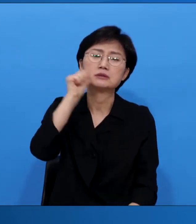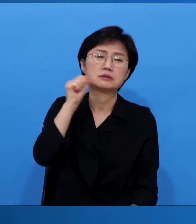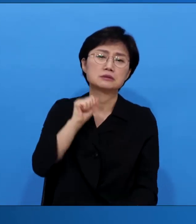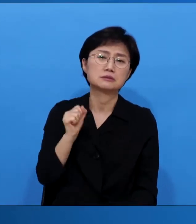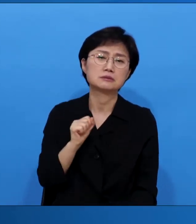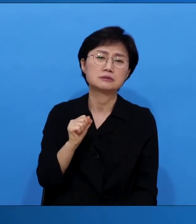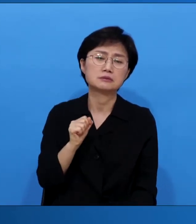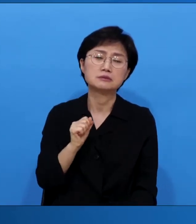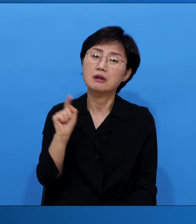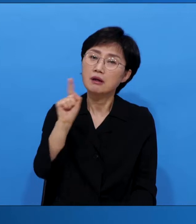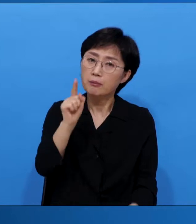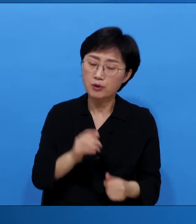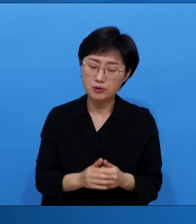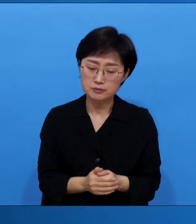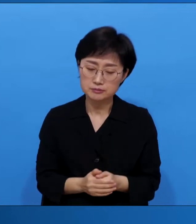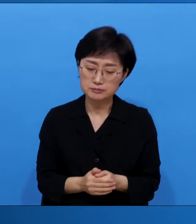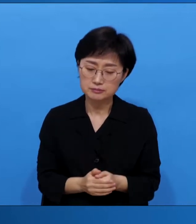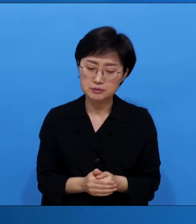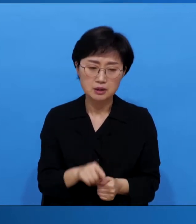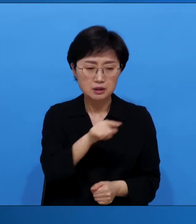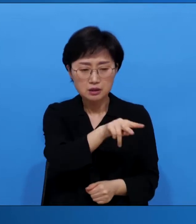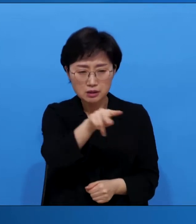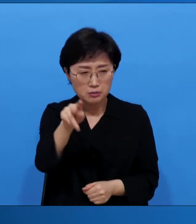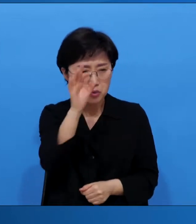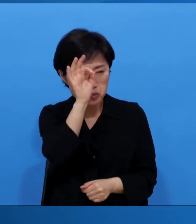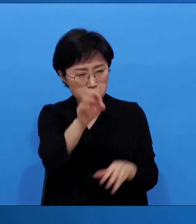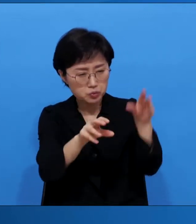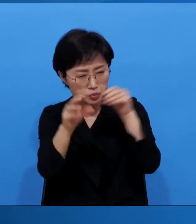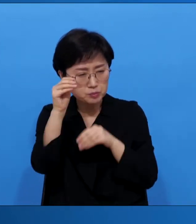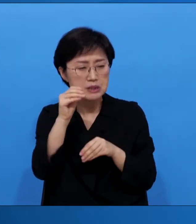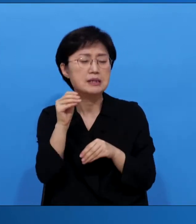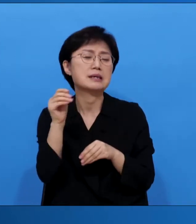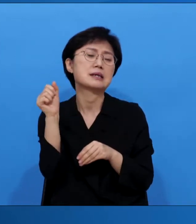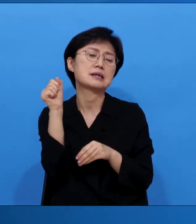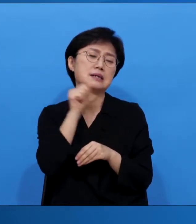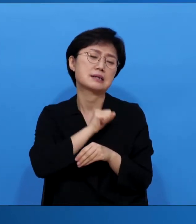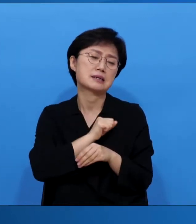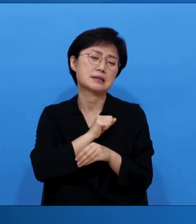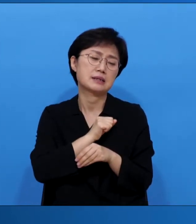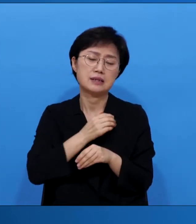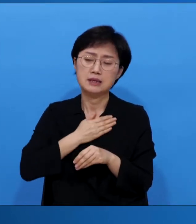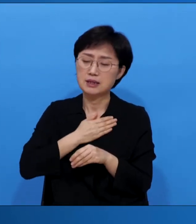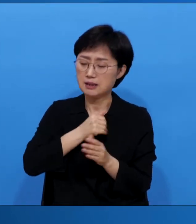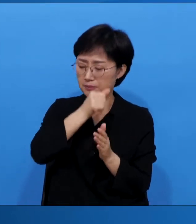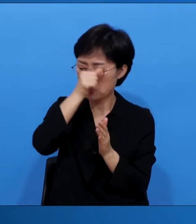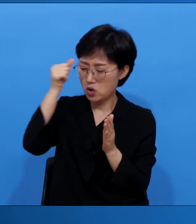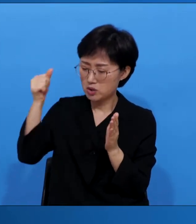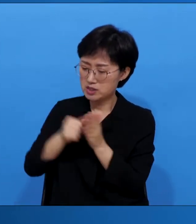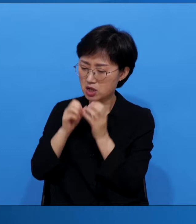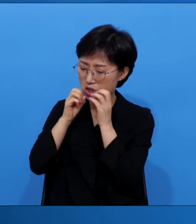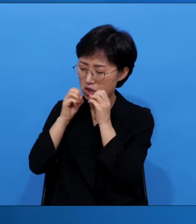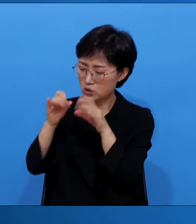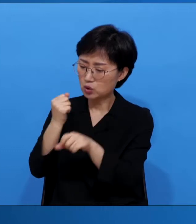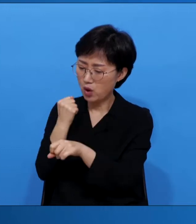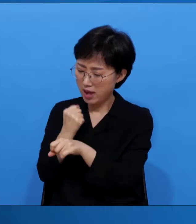제가 평생 전도해야 되는 이유도 발견했어요. And it was there that it discovered the reason why I must evangelize all